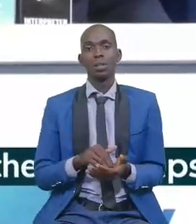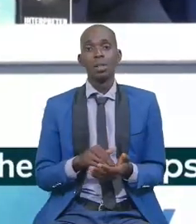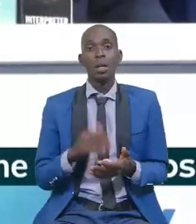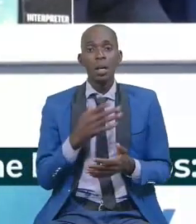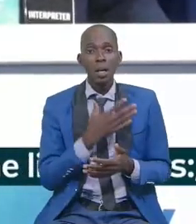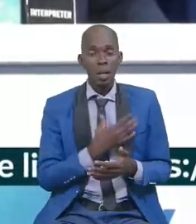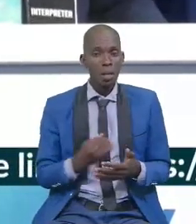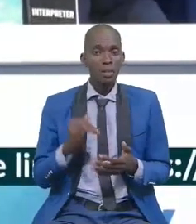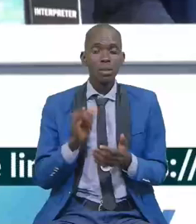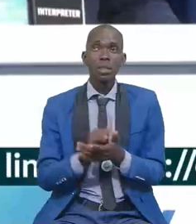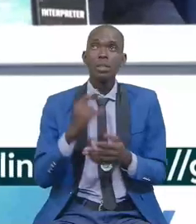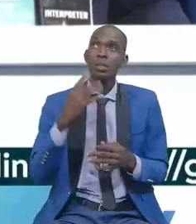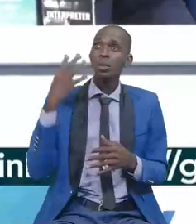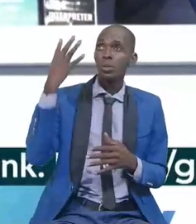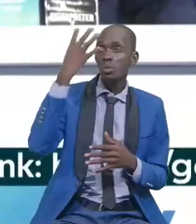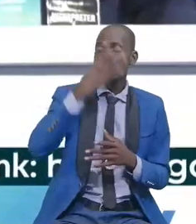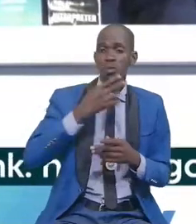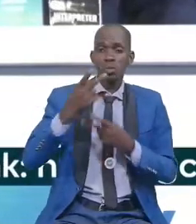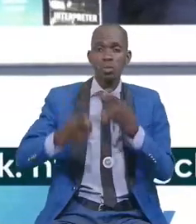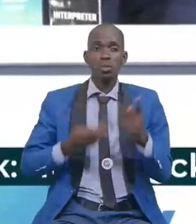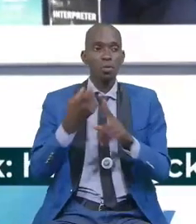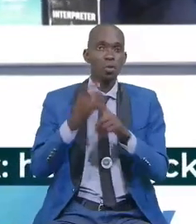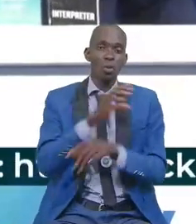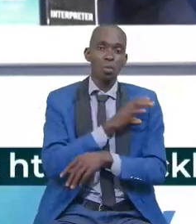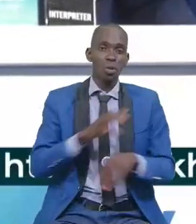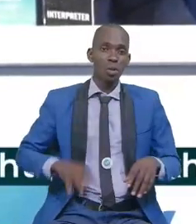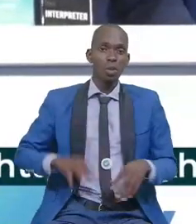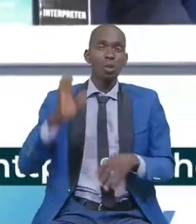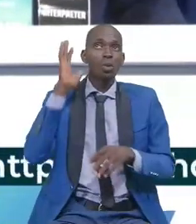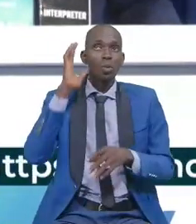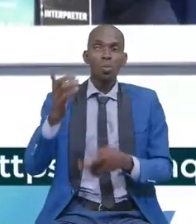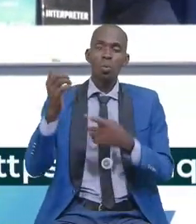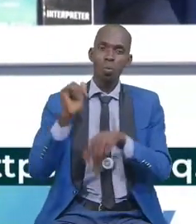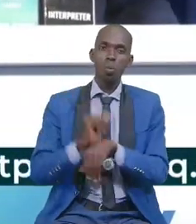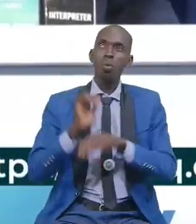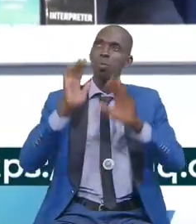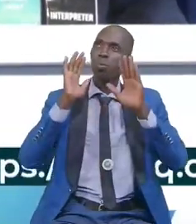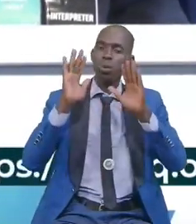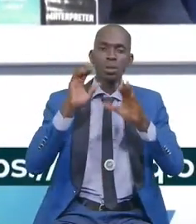Et la visitation glorieuse de Christ a accompli des prodiges dans votre vie.